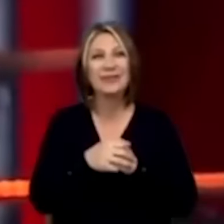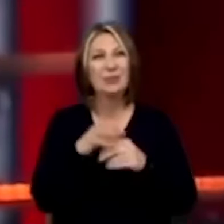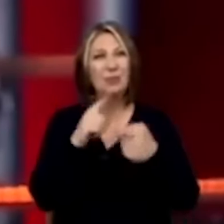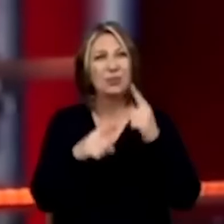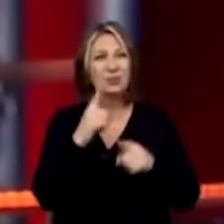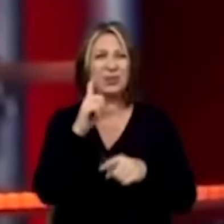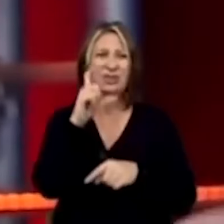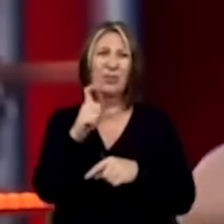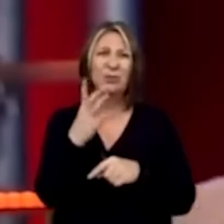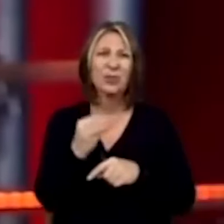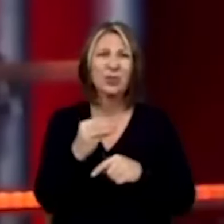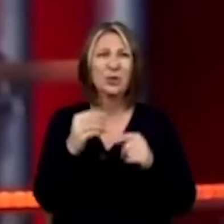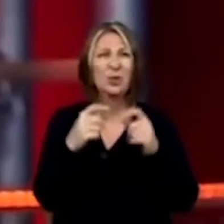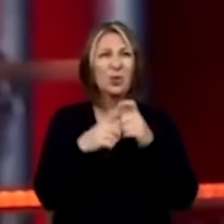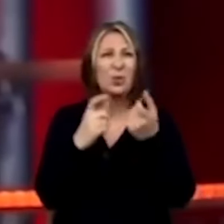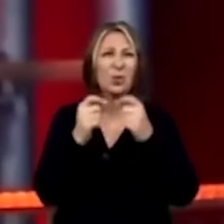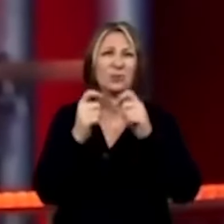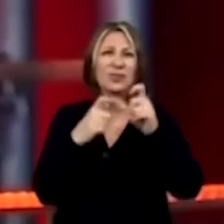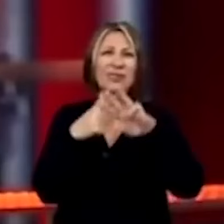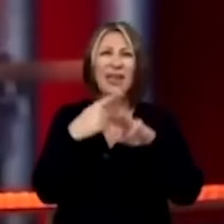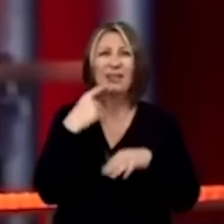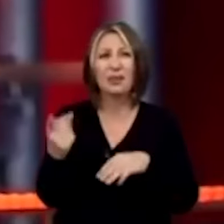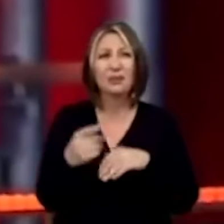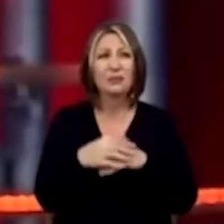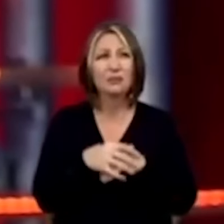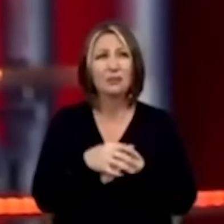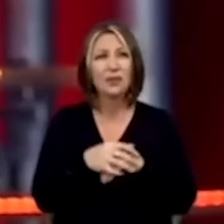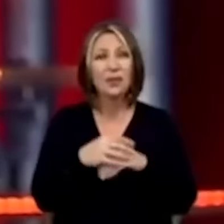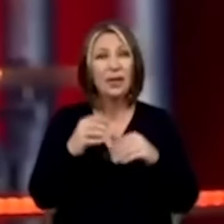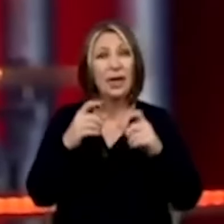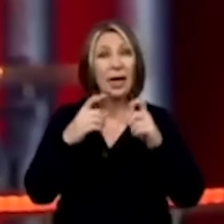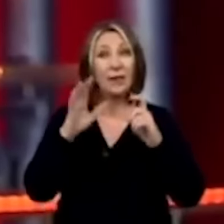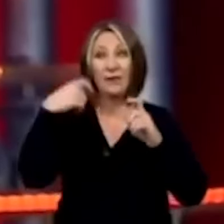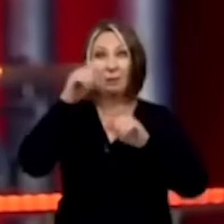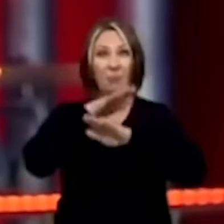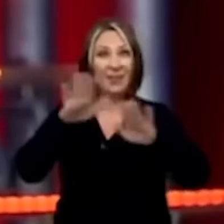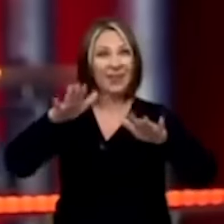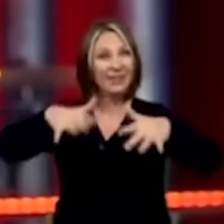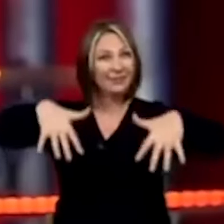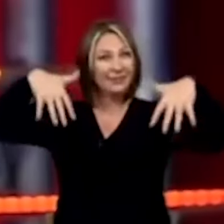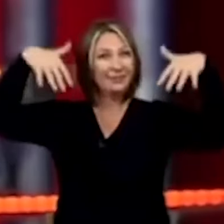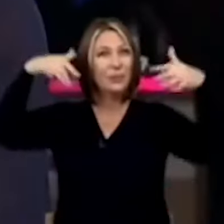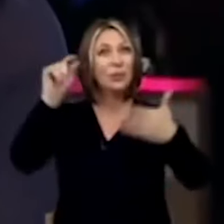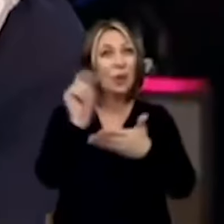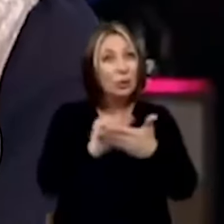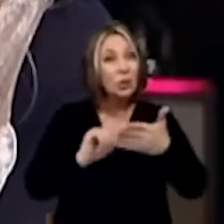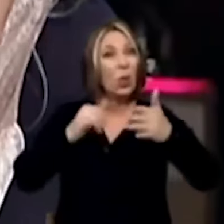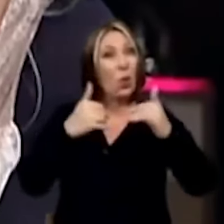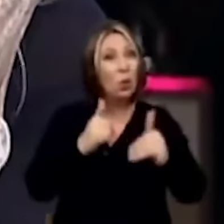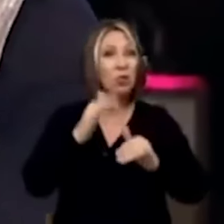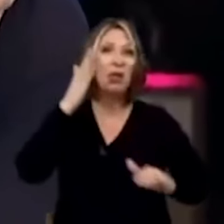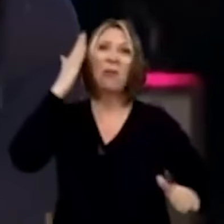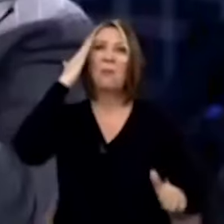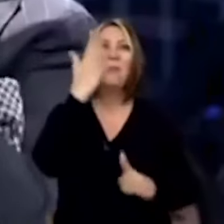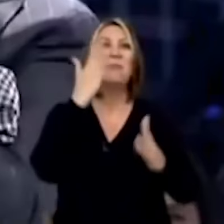Politik ve sıkıcı bir cevap vereceğim de Gupse'ye dedim mesela vallahi yani. Niye? Yani galadan sonra helal olsun dedim. Çünkü senaryosunu yazdı, oynadı. Yani işte yani